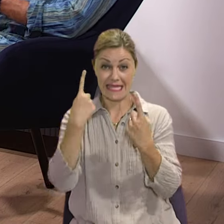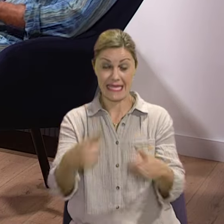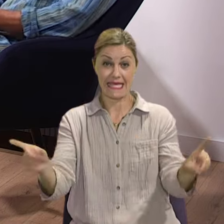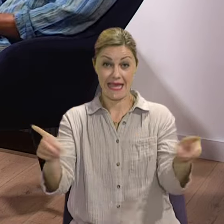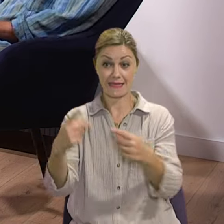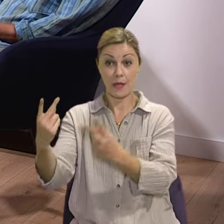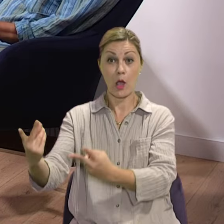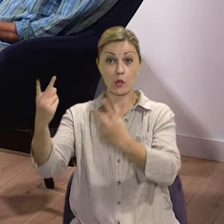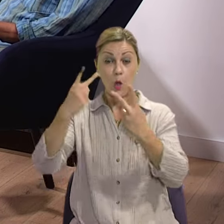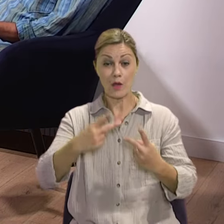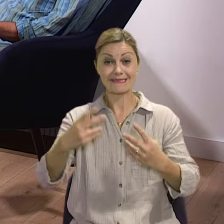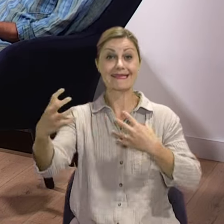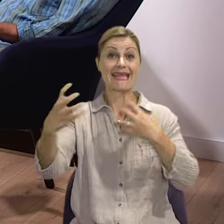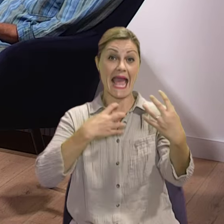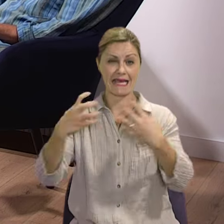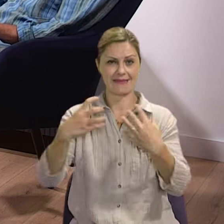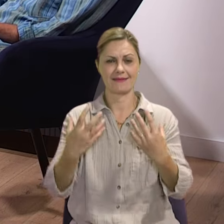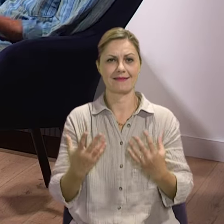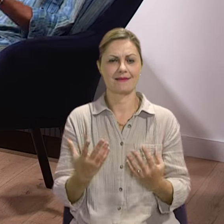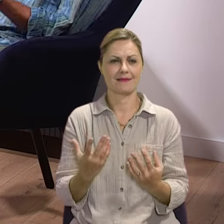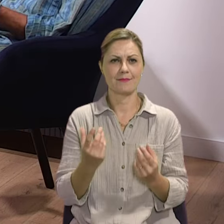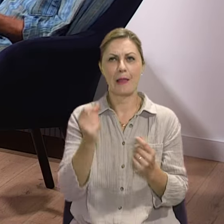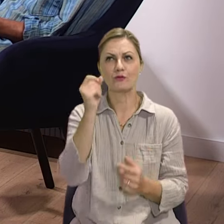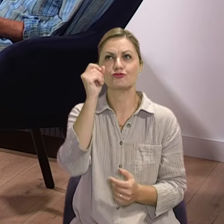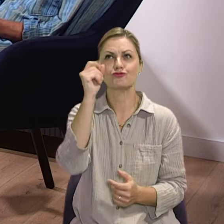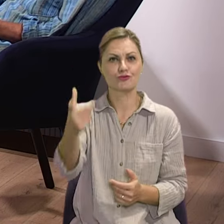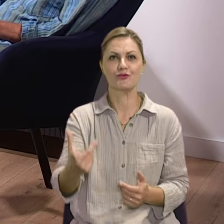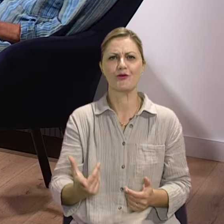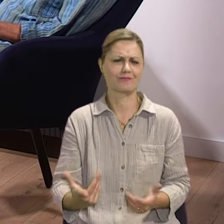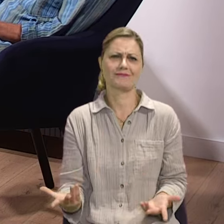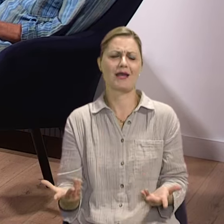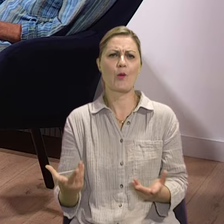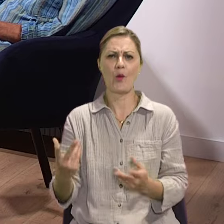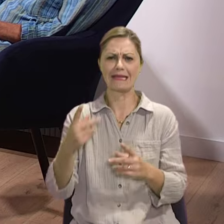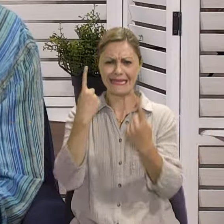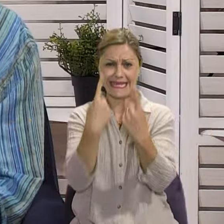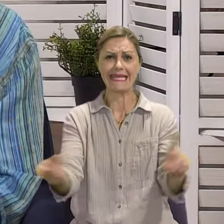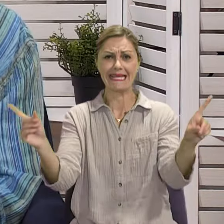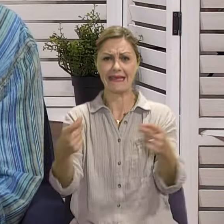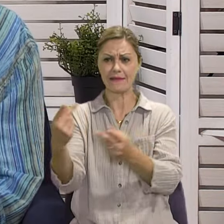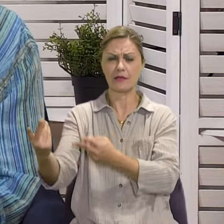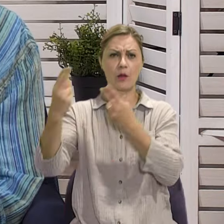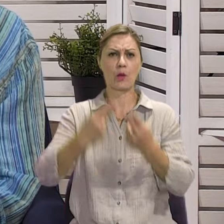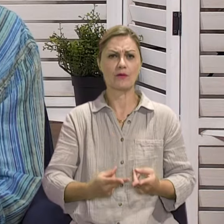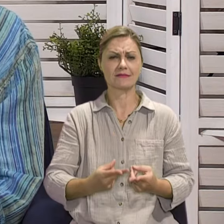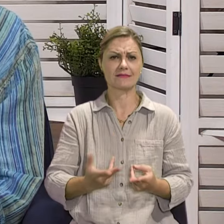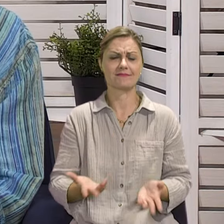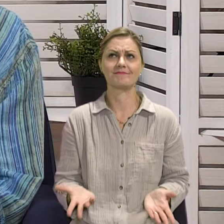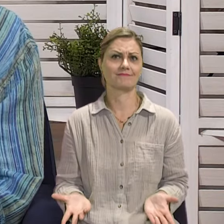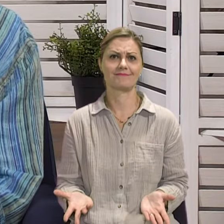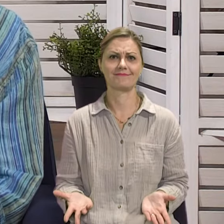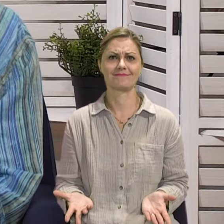zvuči? Ovako, kako ste vi rekli, zvuči ok, lijepo. Ali je ovaj, ja sam tu u